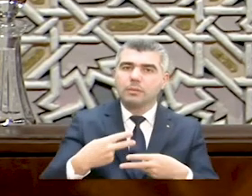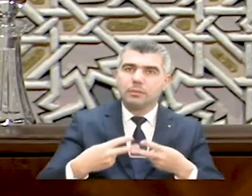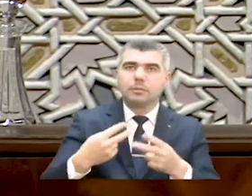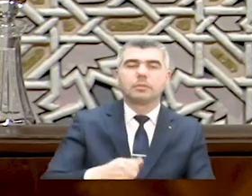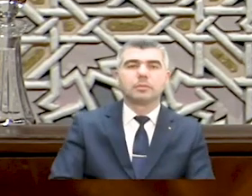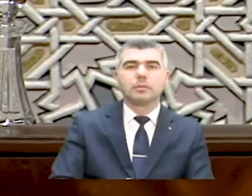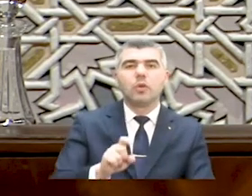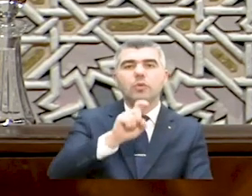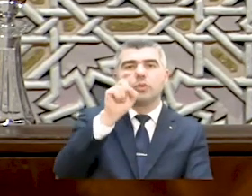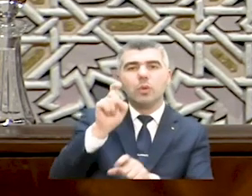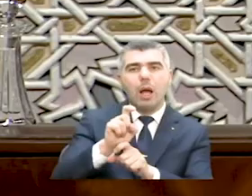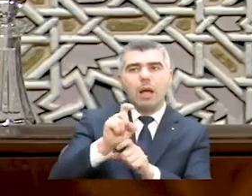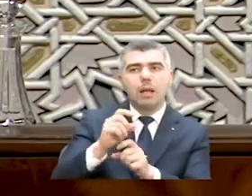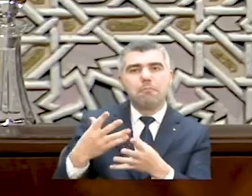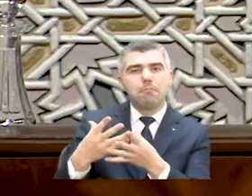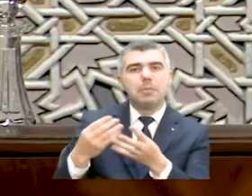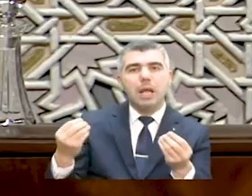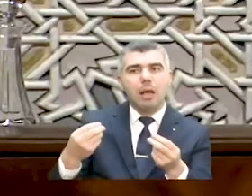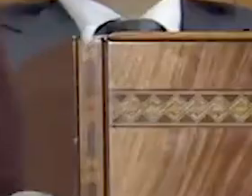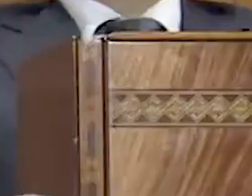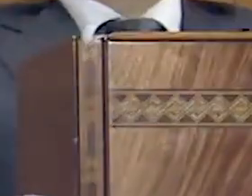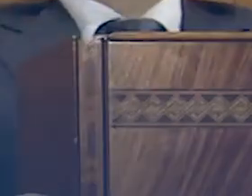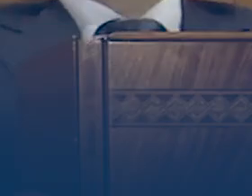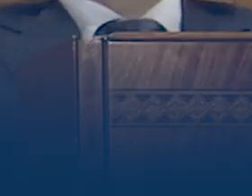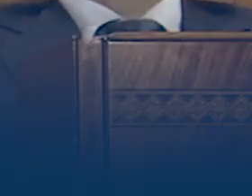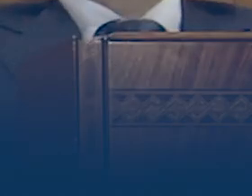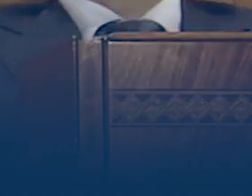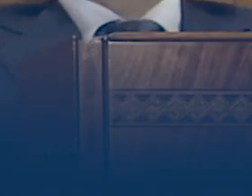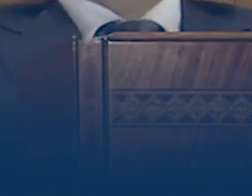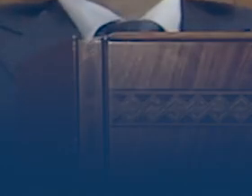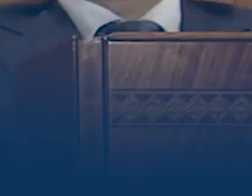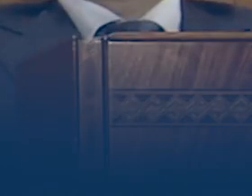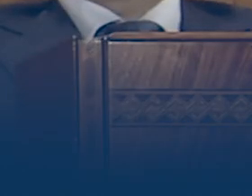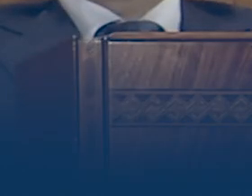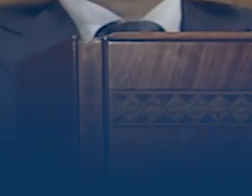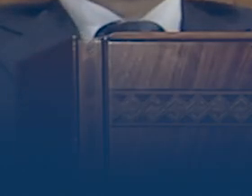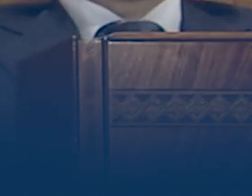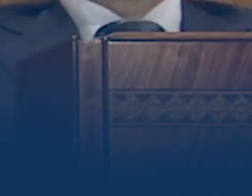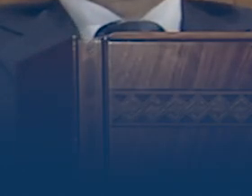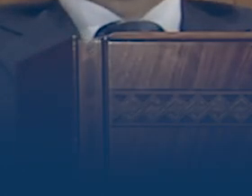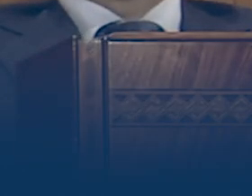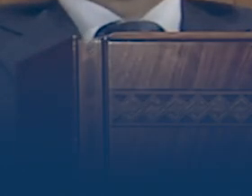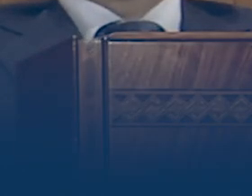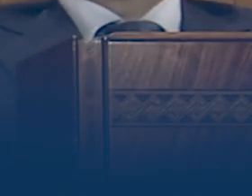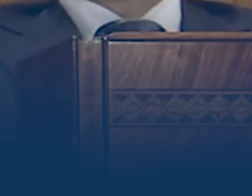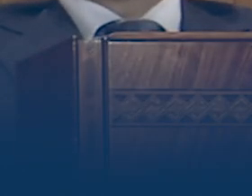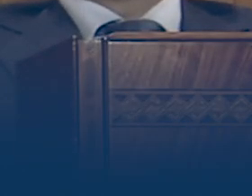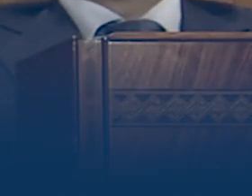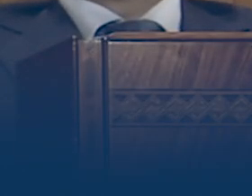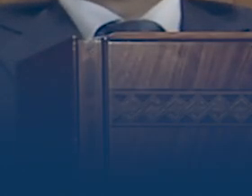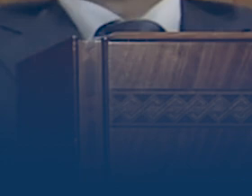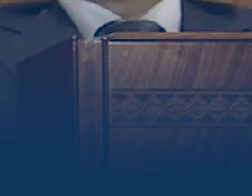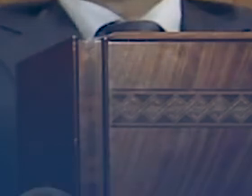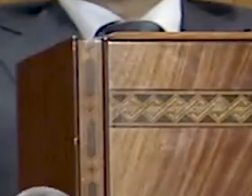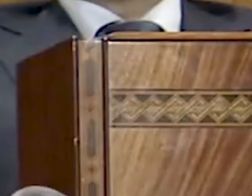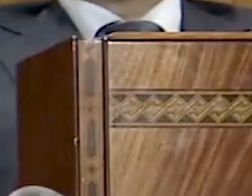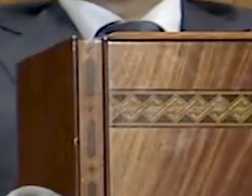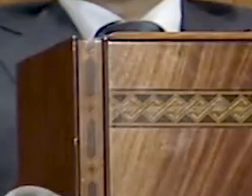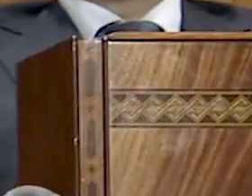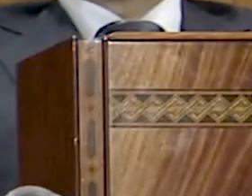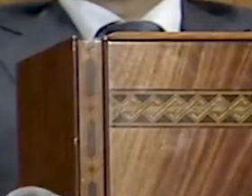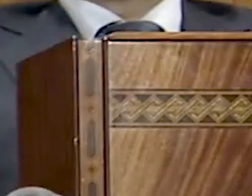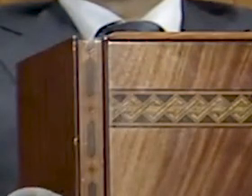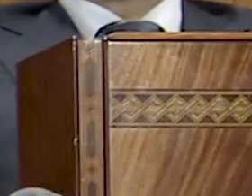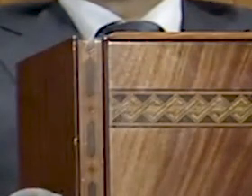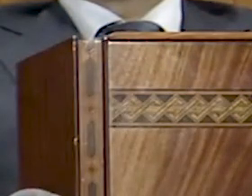السؤال تطرح وتطرح عده مرات ولكن حنا مازال غنطرحوه مرات ومرات حتى يتحقق لانه مطلب شعبي